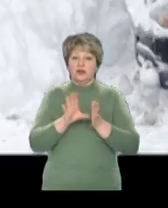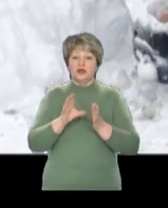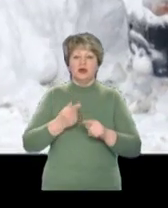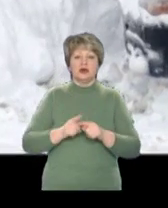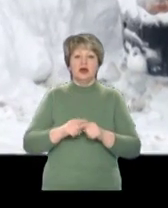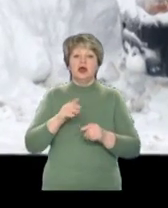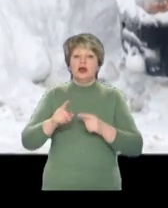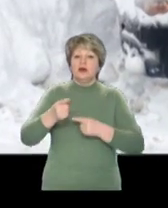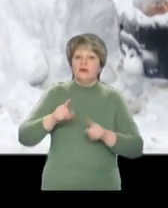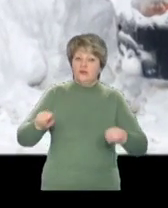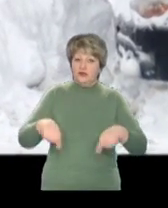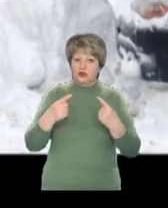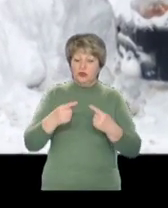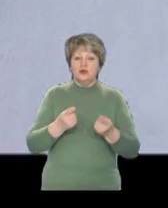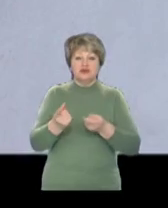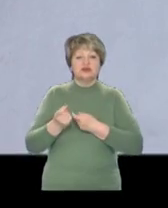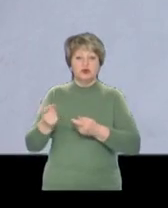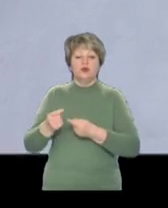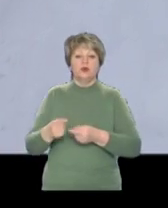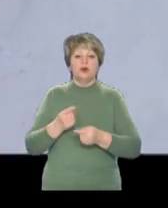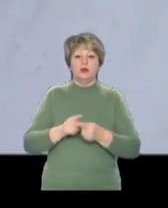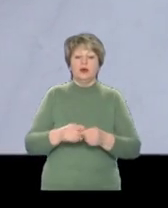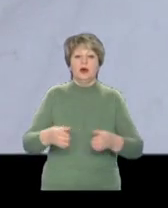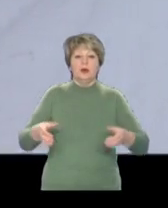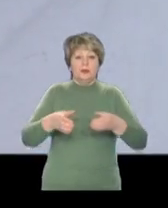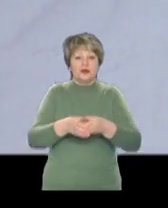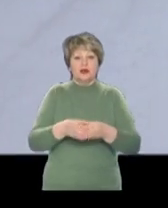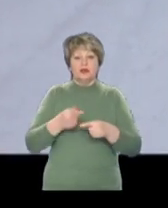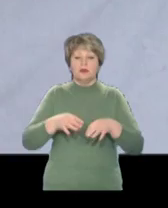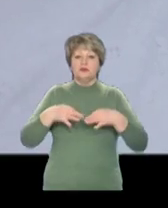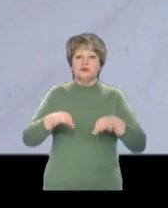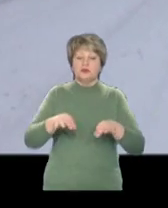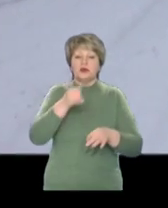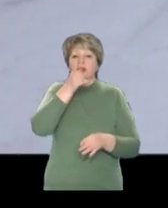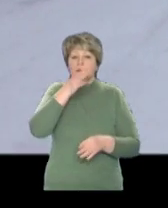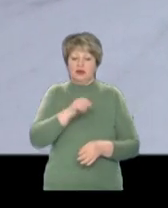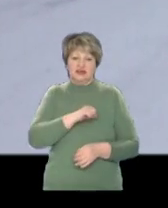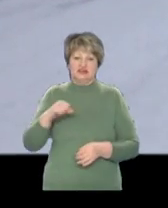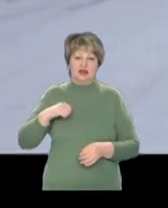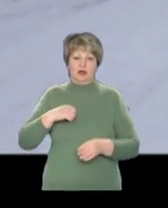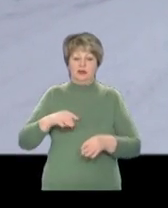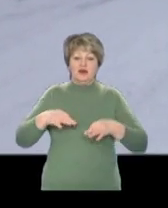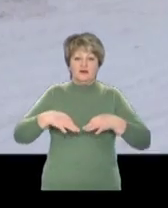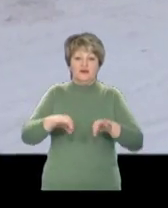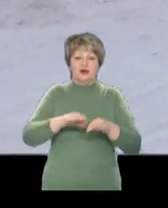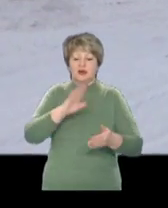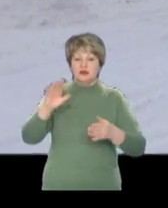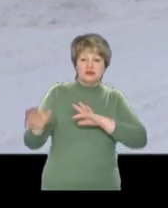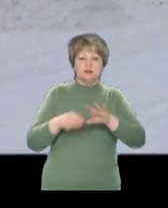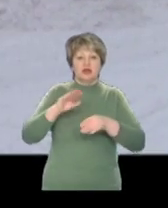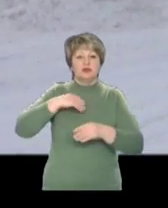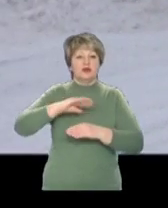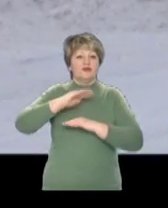енергопостачанням. Для його відновлення залучили аварійні бригади обленерго. А троє водіїв не змогли самостійно вибратись із заметілі і